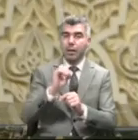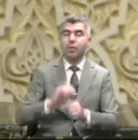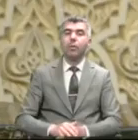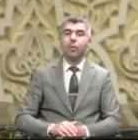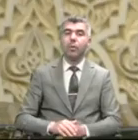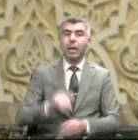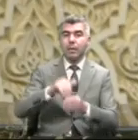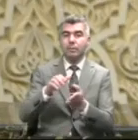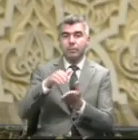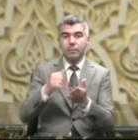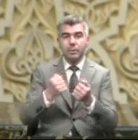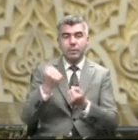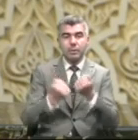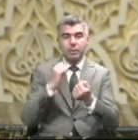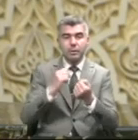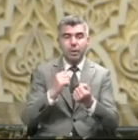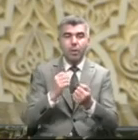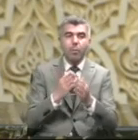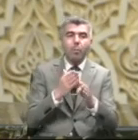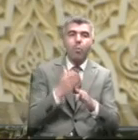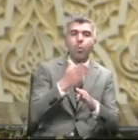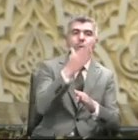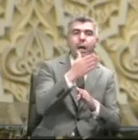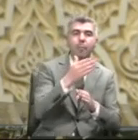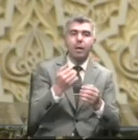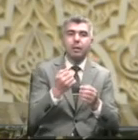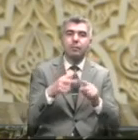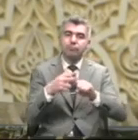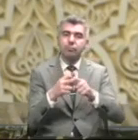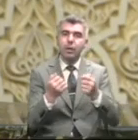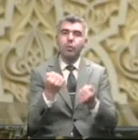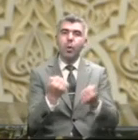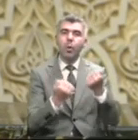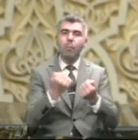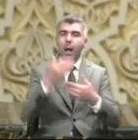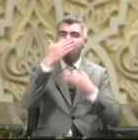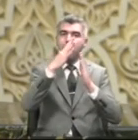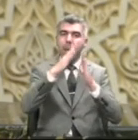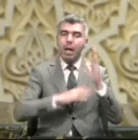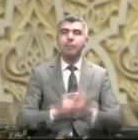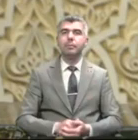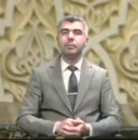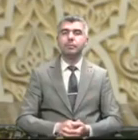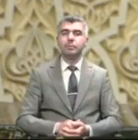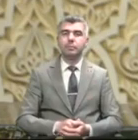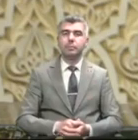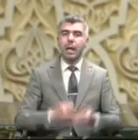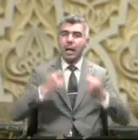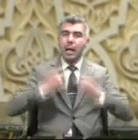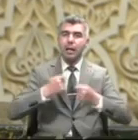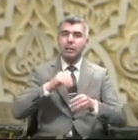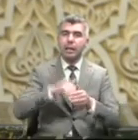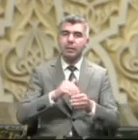وموضوعه افاق تطوير منظومه صناعه السيارات بالمغرب الكلمه للسيد رئيس الفريق